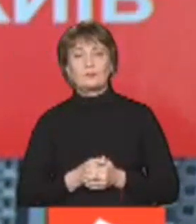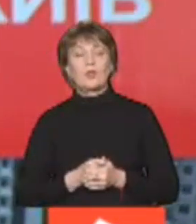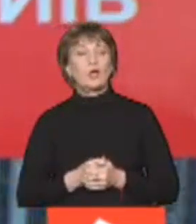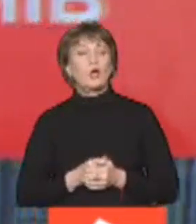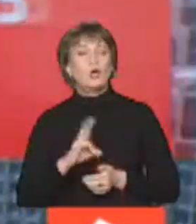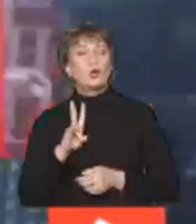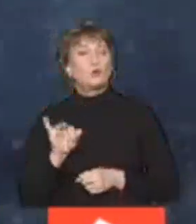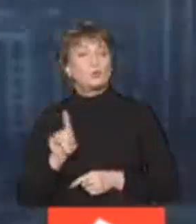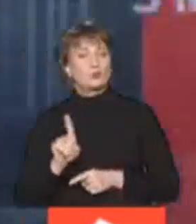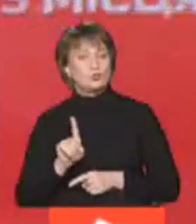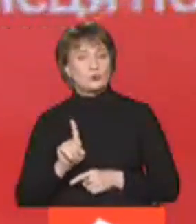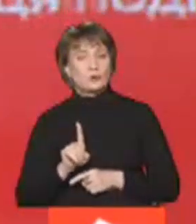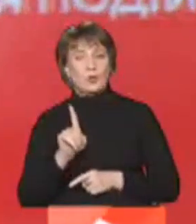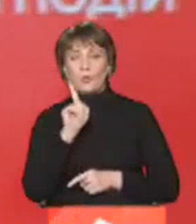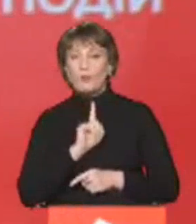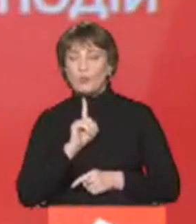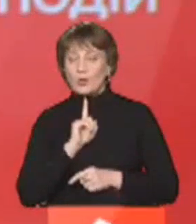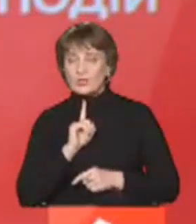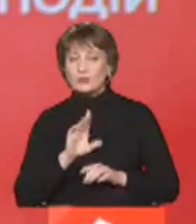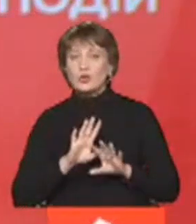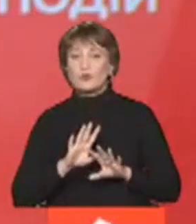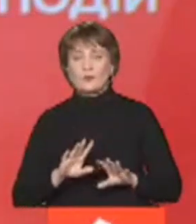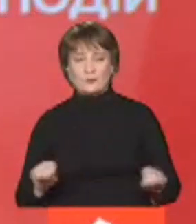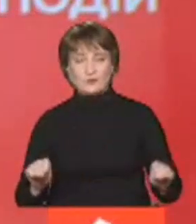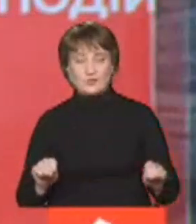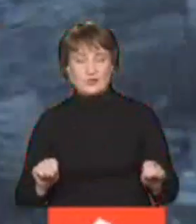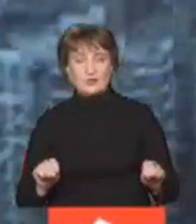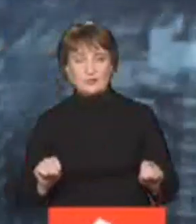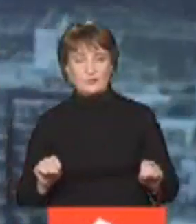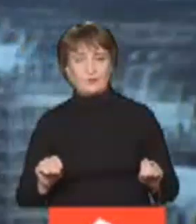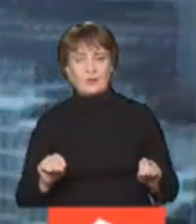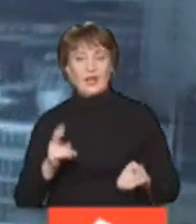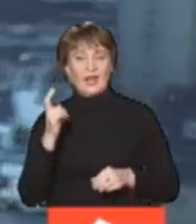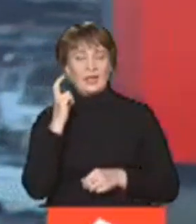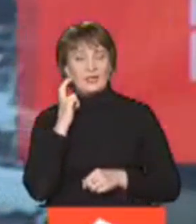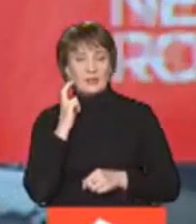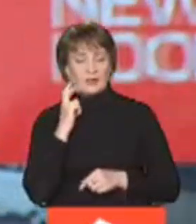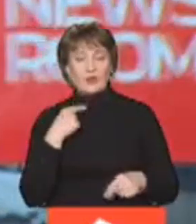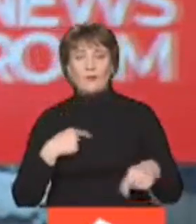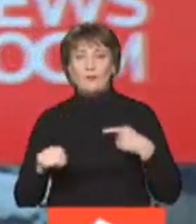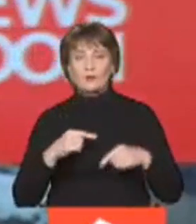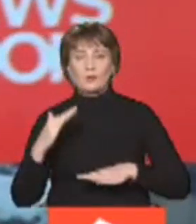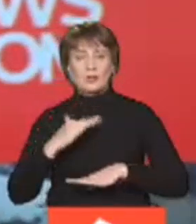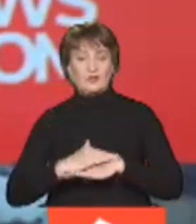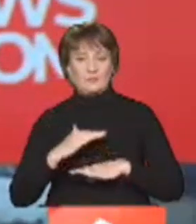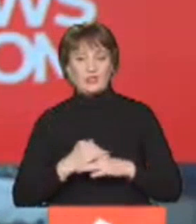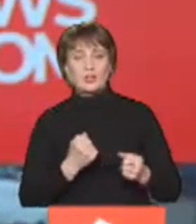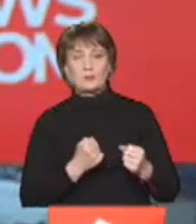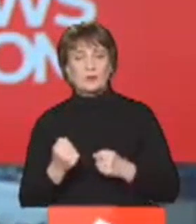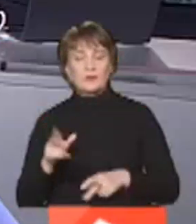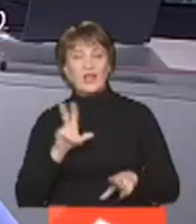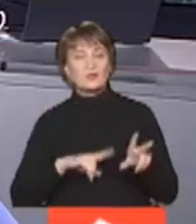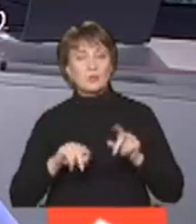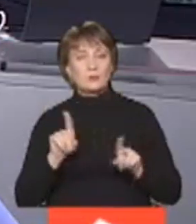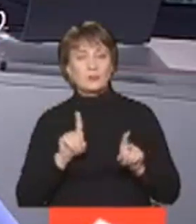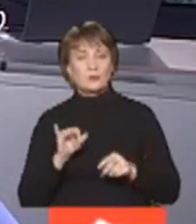Ну що ж, на цьому у мене все. Сутінки опустилися на Київ. Вечір, футбольний вечір триває, і я сподіваюся, що